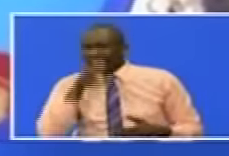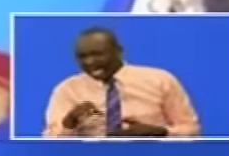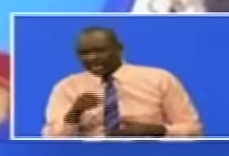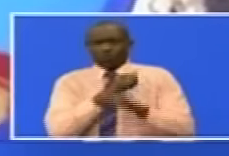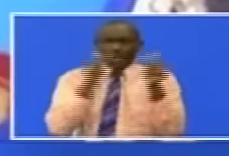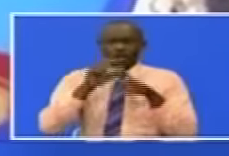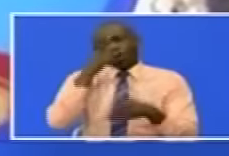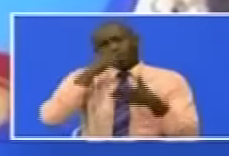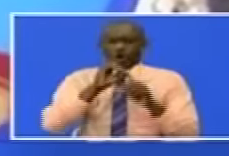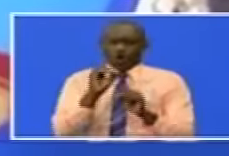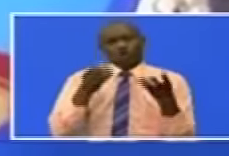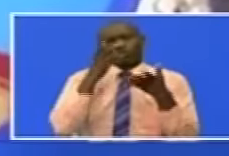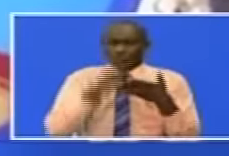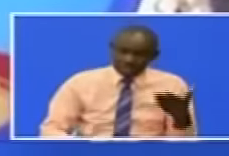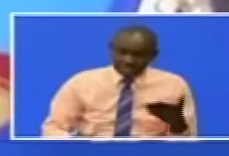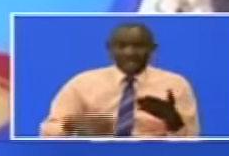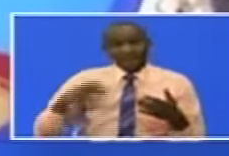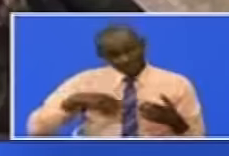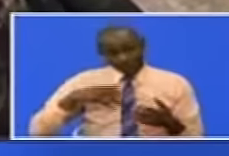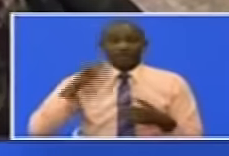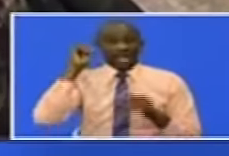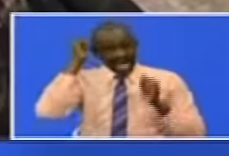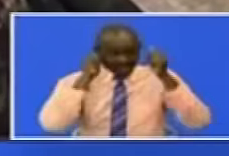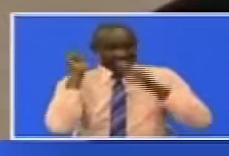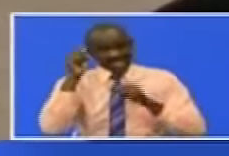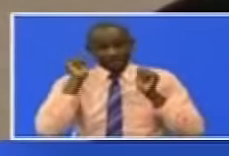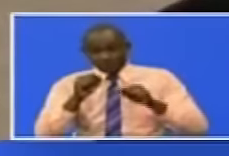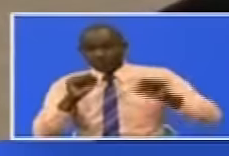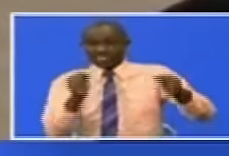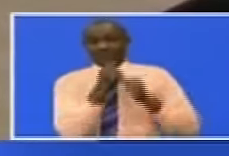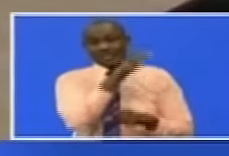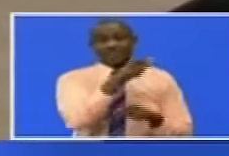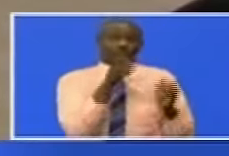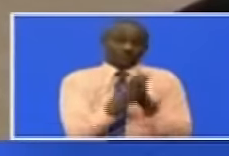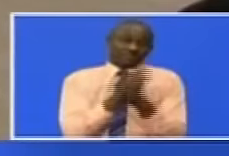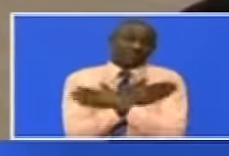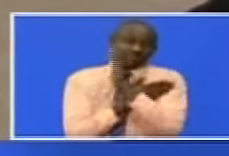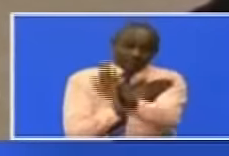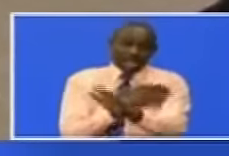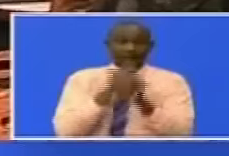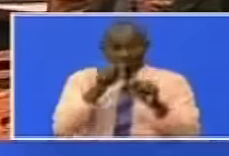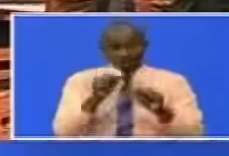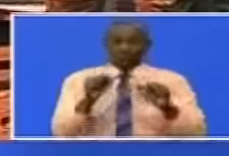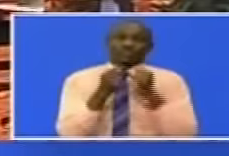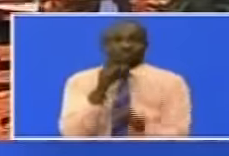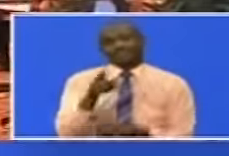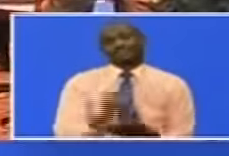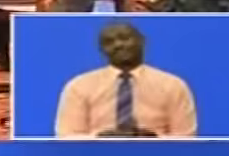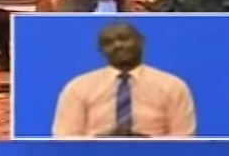na labda wanajeshi wa ukozi wa Kenya watamfikia yeye na wenzake na kuwanusuru.